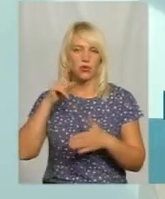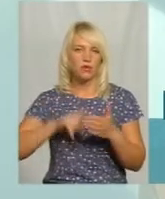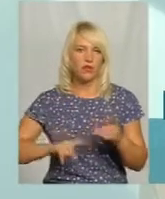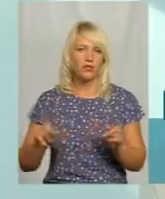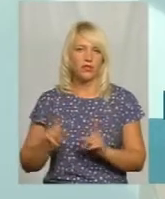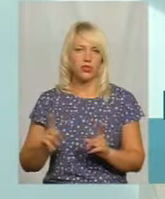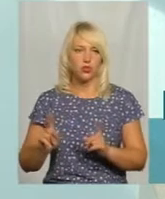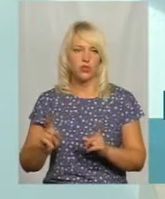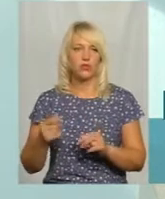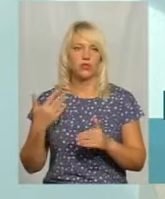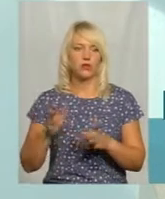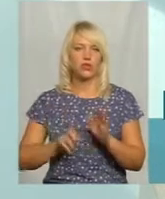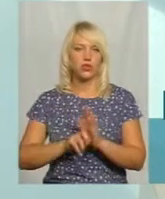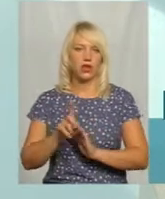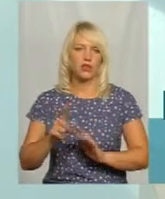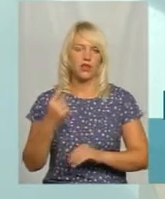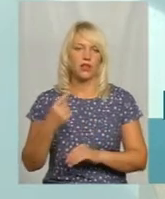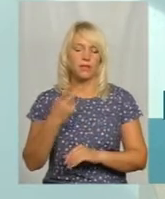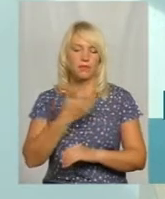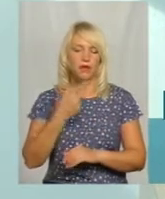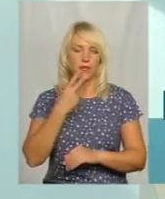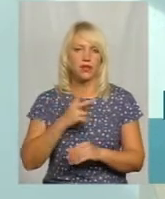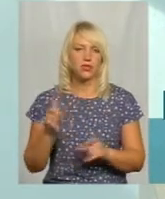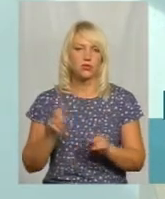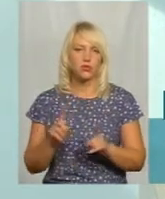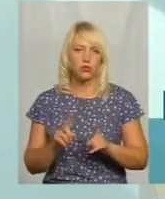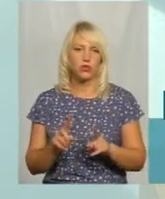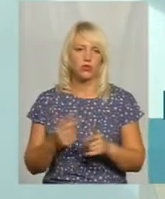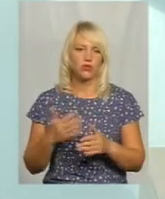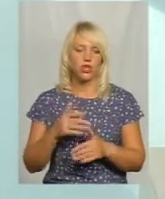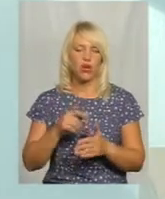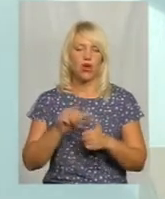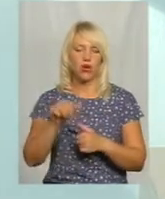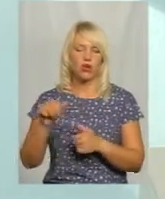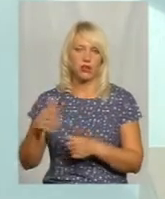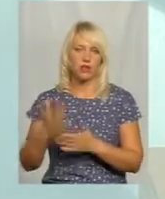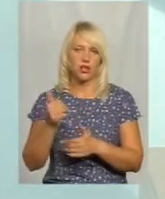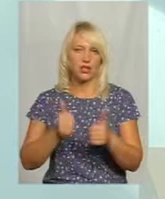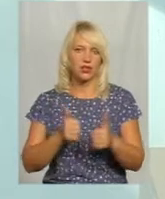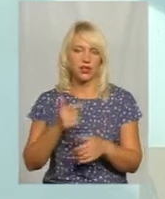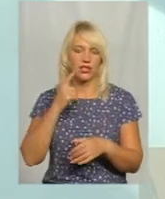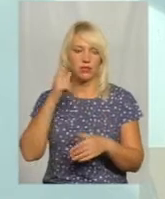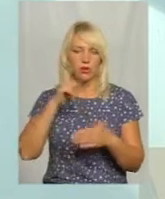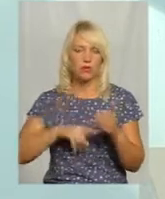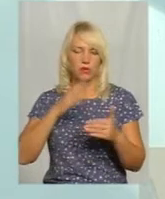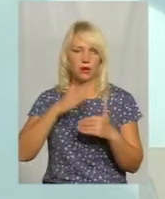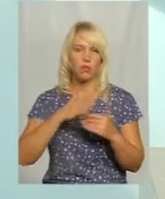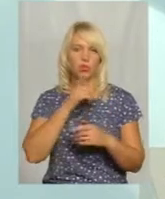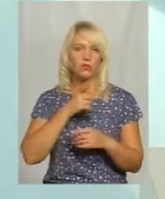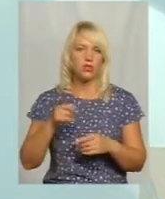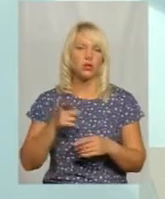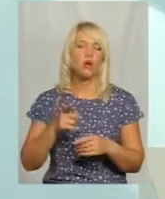і вже починаючи, ми бачимо, що окремі тендерні торги вже пройшли, і ми сподіваємося, що найближчим часом обладнання